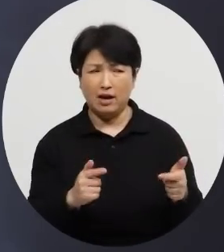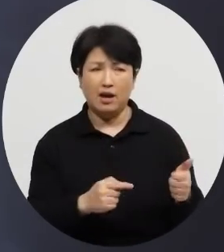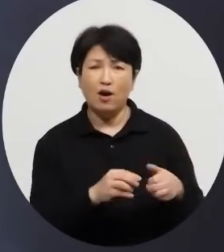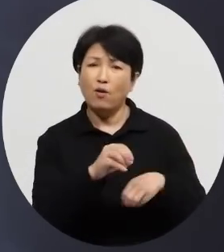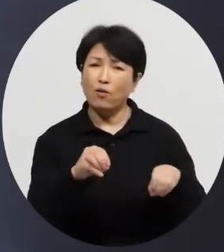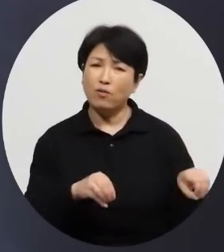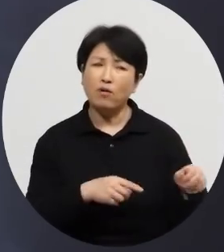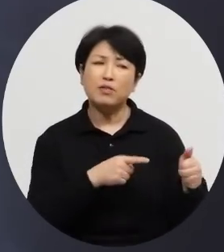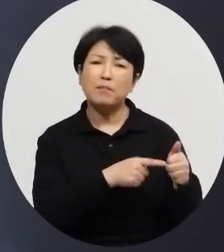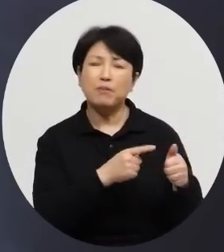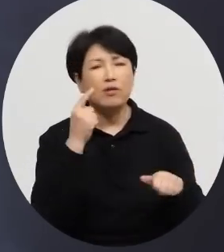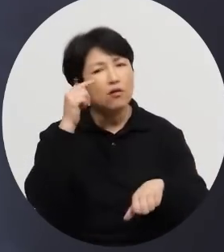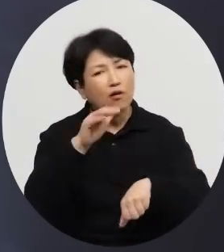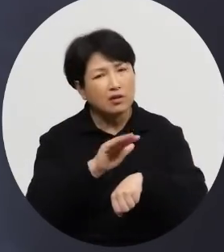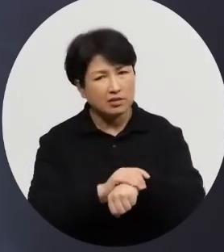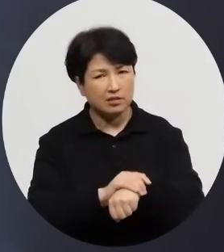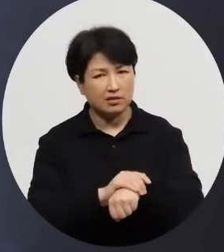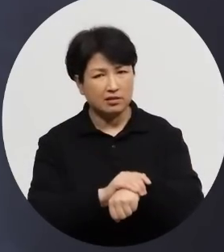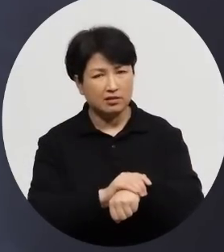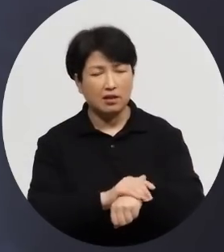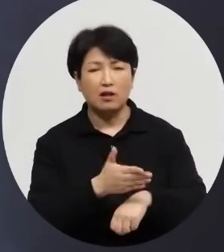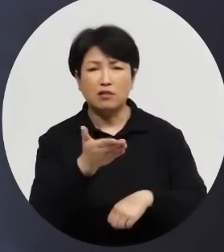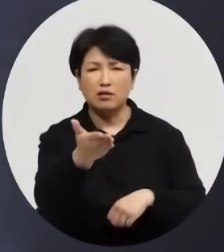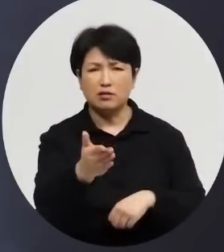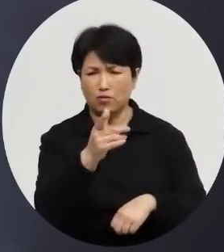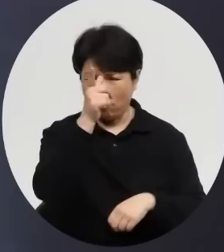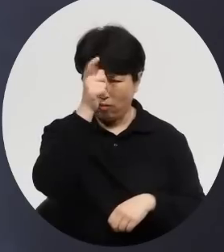더 현명한데 자기 식대로 살자는 거는